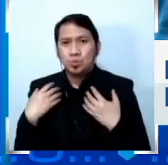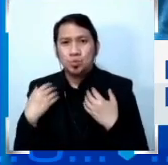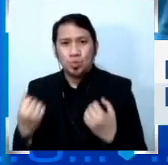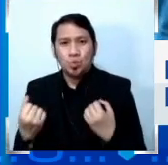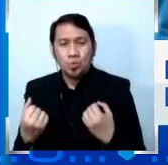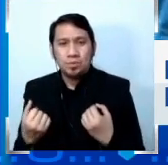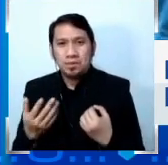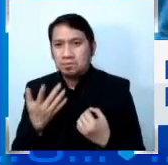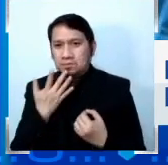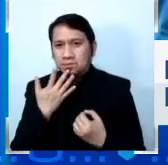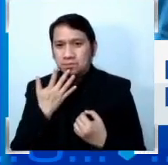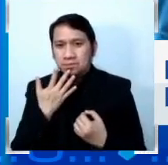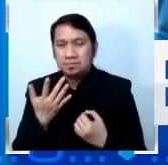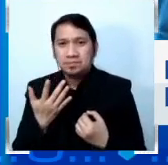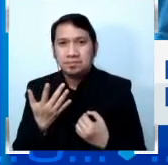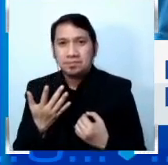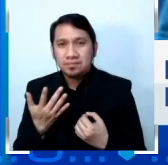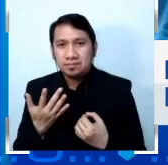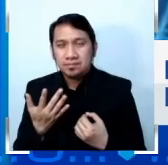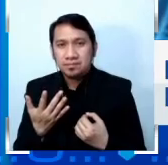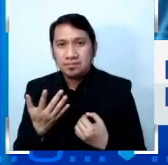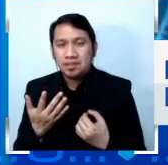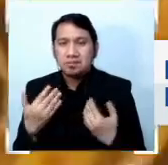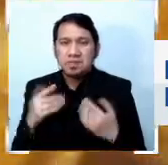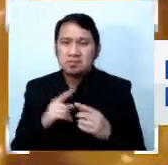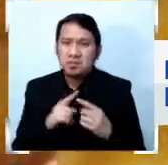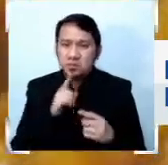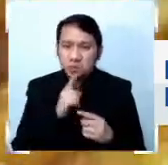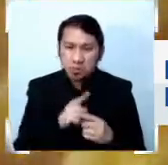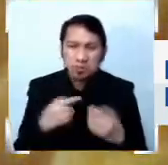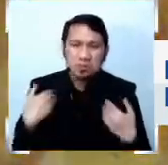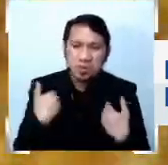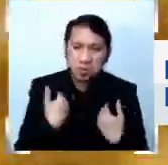sobrang nakapagod pero worth it naman din.